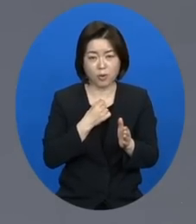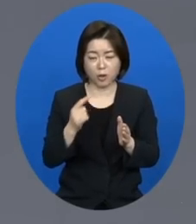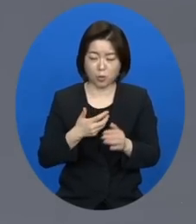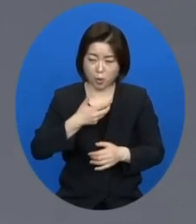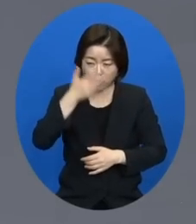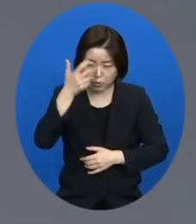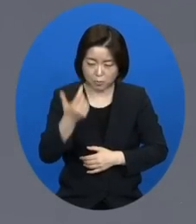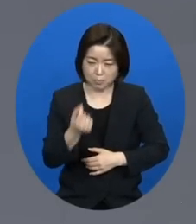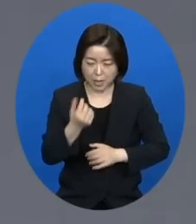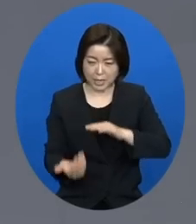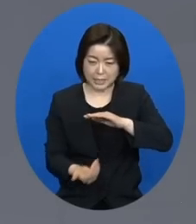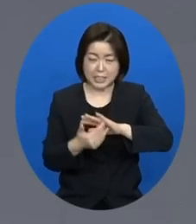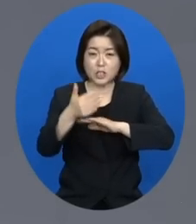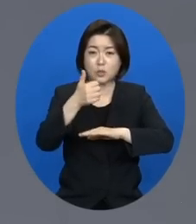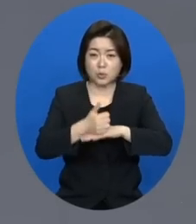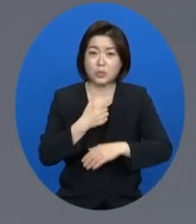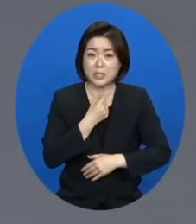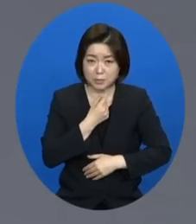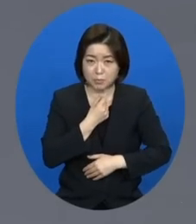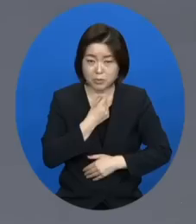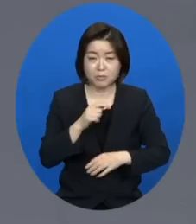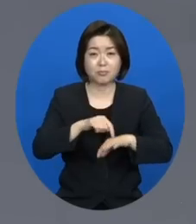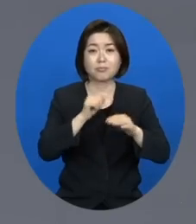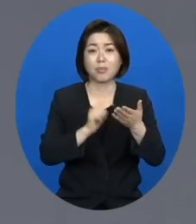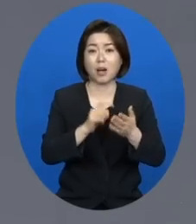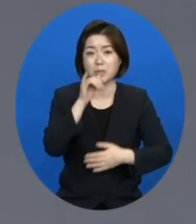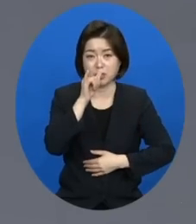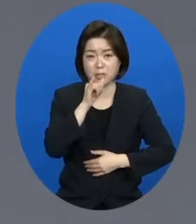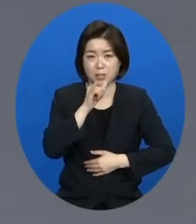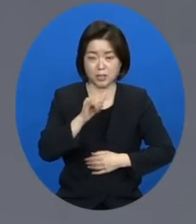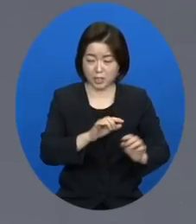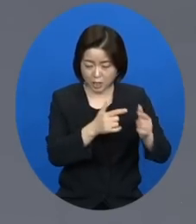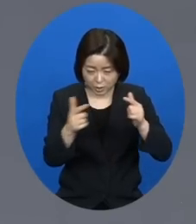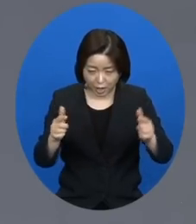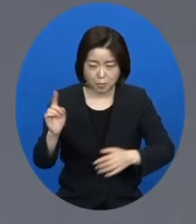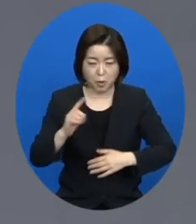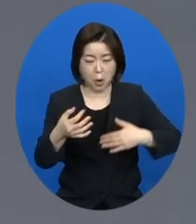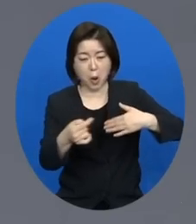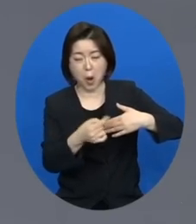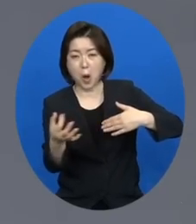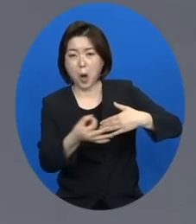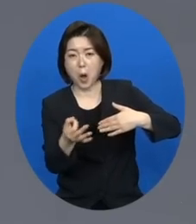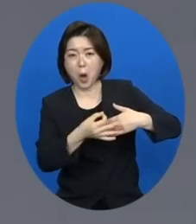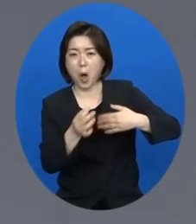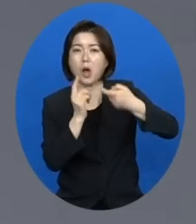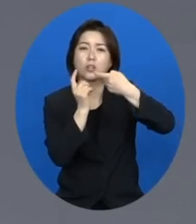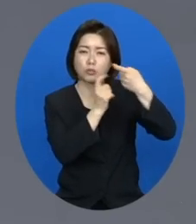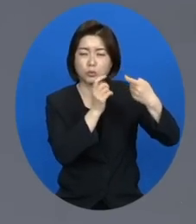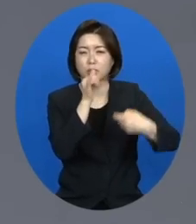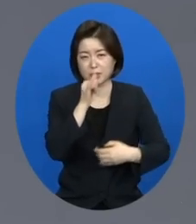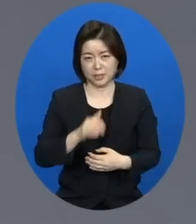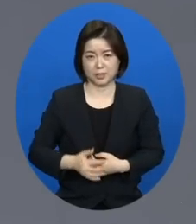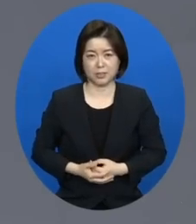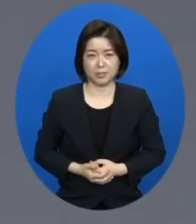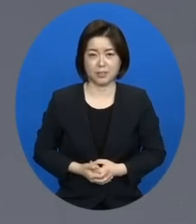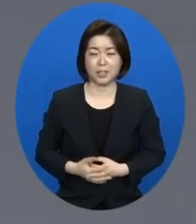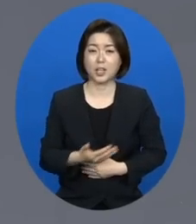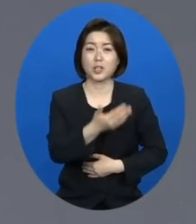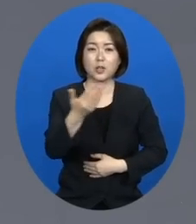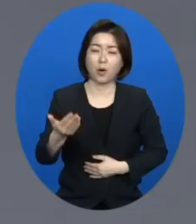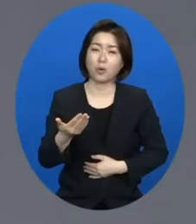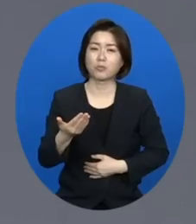빨리 이루고 싶은 마음이 있죠. 이 모든 것이 뭐냐면 피상성의 유혹입니다. 아마 여러분들에게도 이런